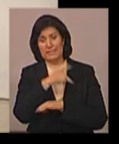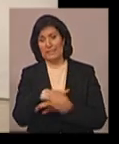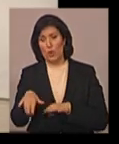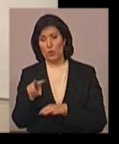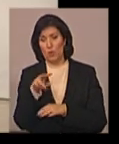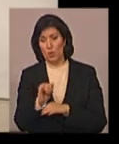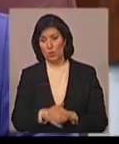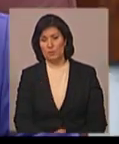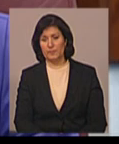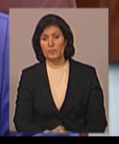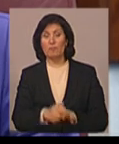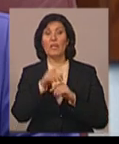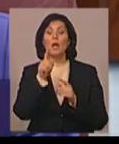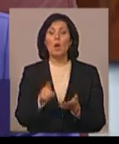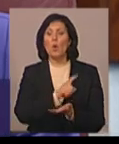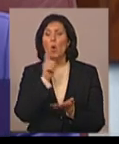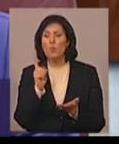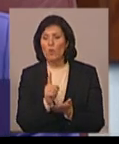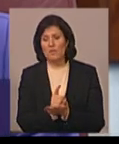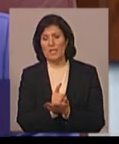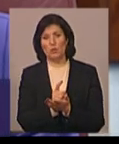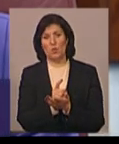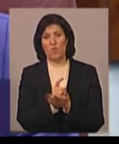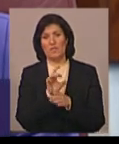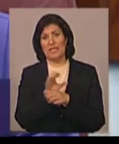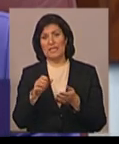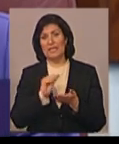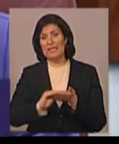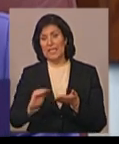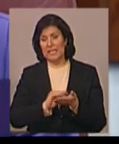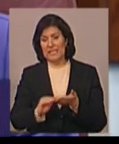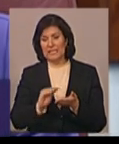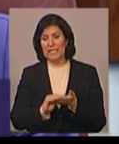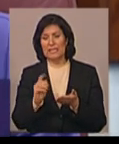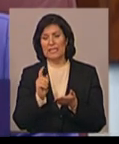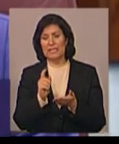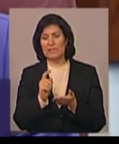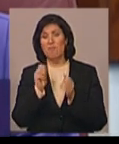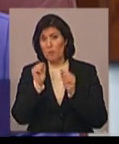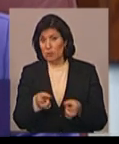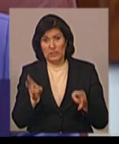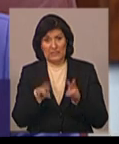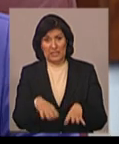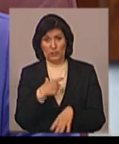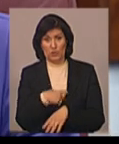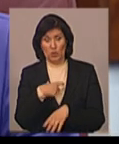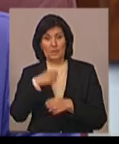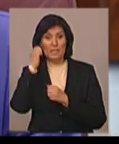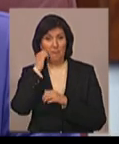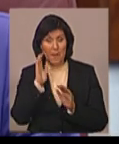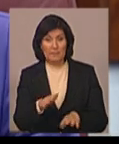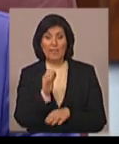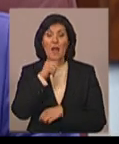кордону. Не обов'язково надсилати диктант на адресу Хрещатик 26, ви можете залишити його собі на